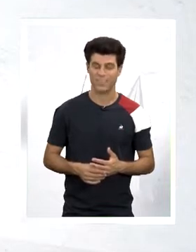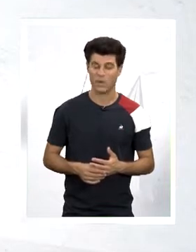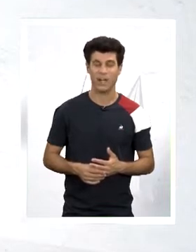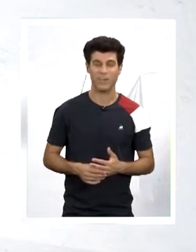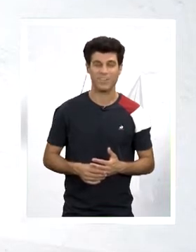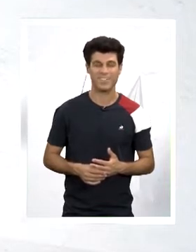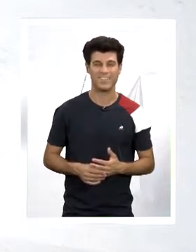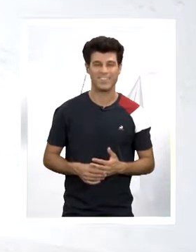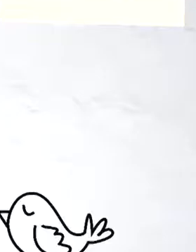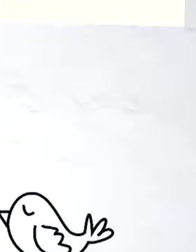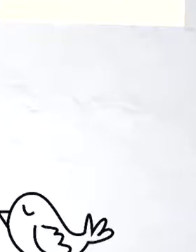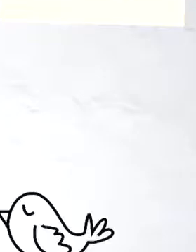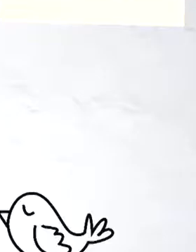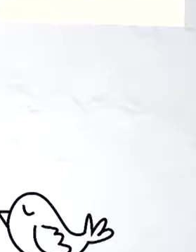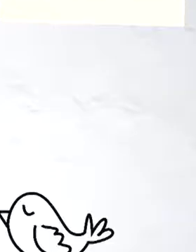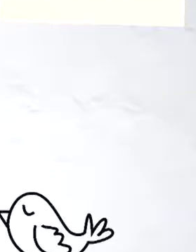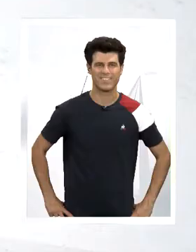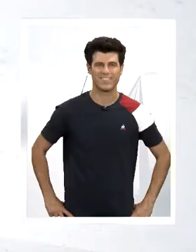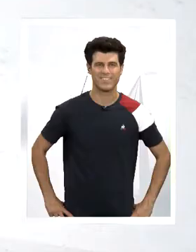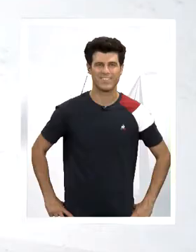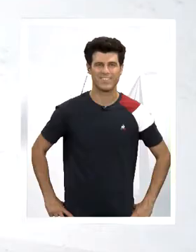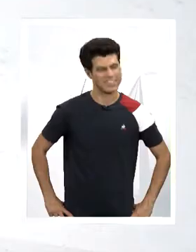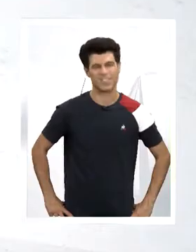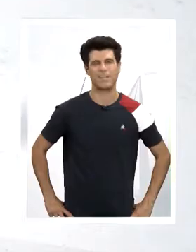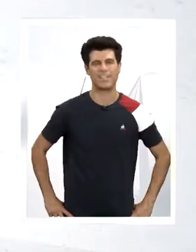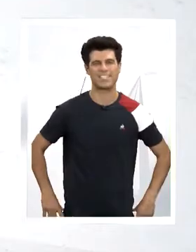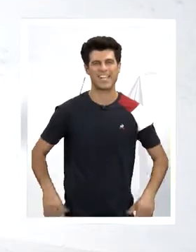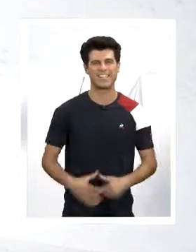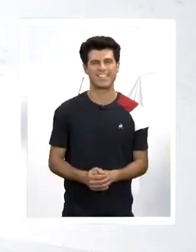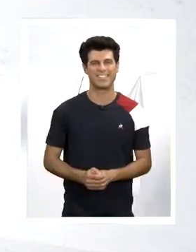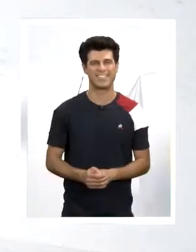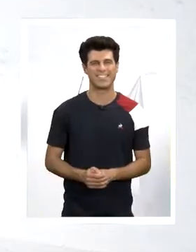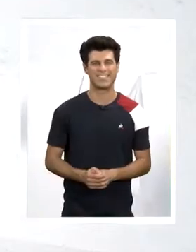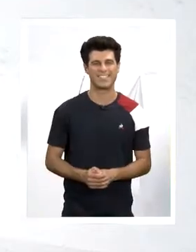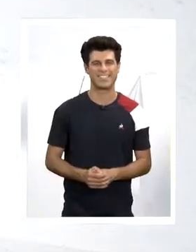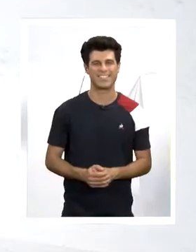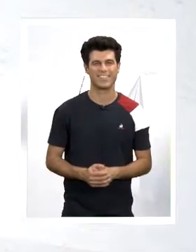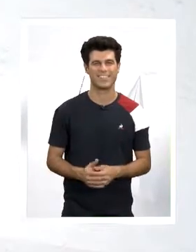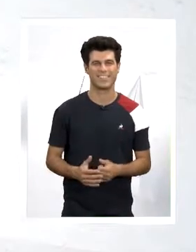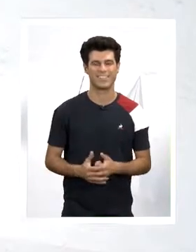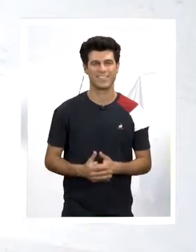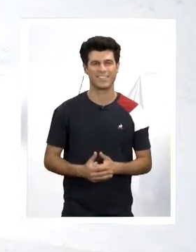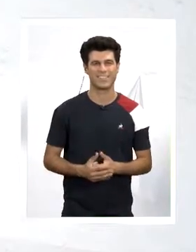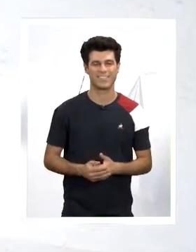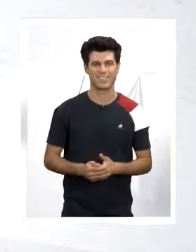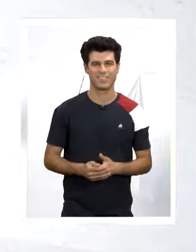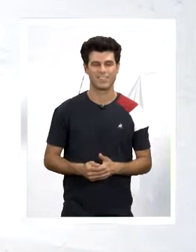מתימן. וואו. אבל אתה יודע, אנחנו עושים גם עוד דברים. ספרי לי, שרלה. יש להם